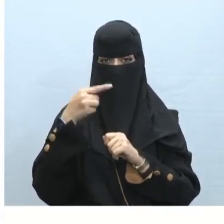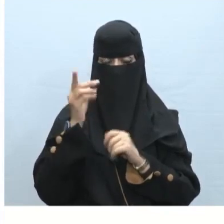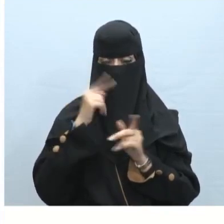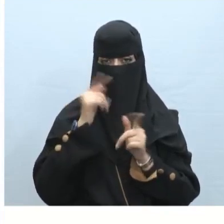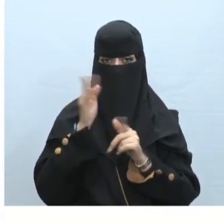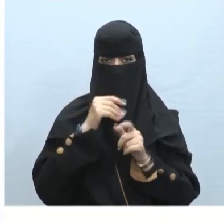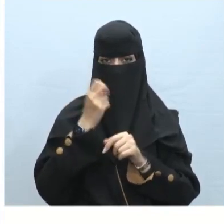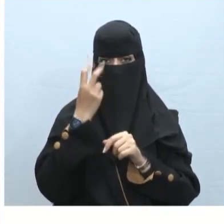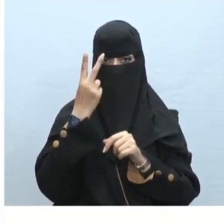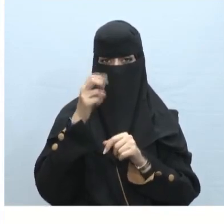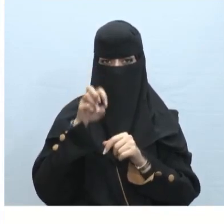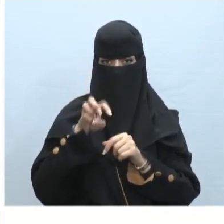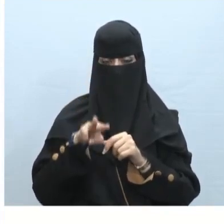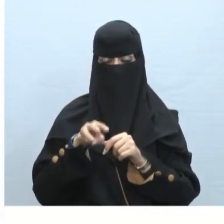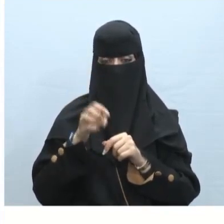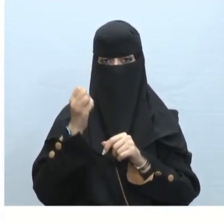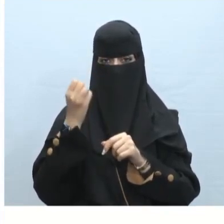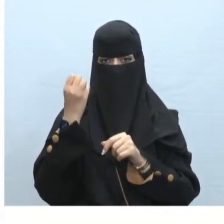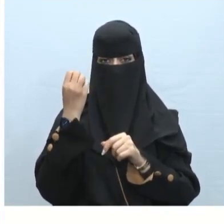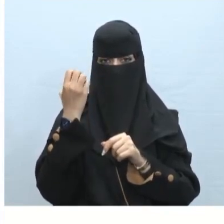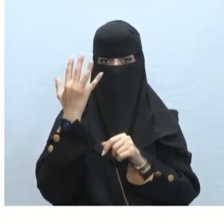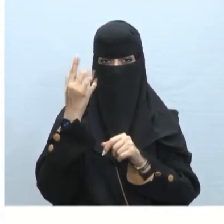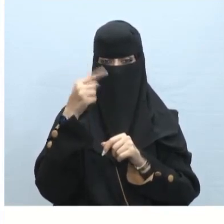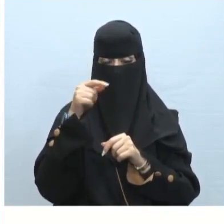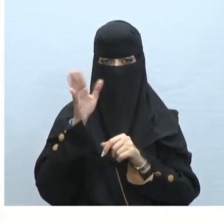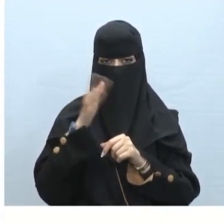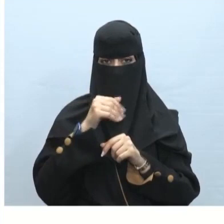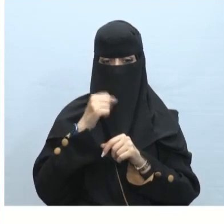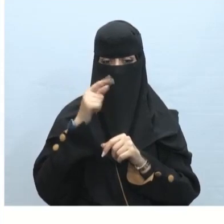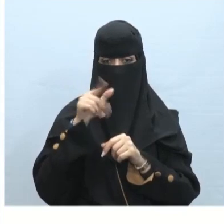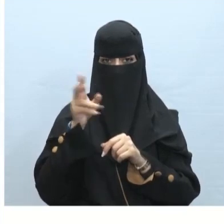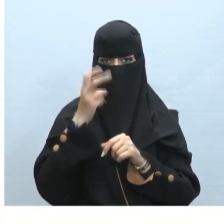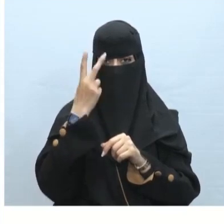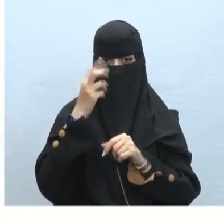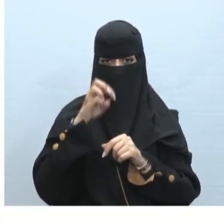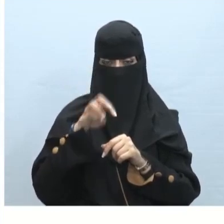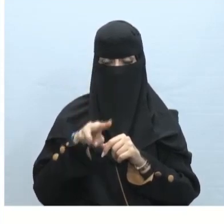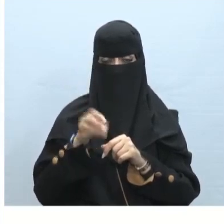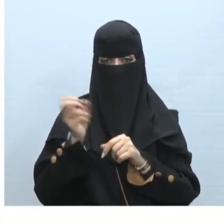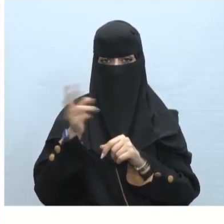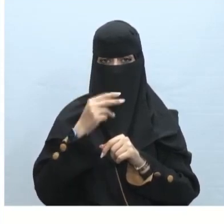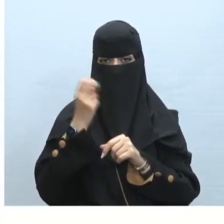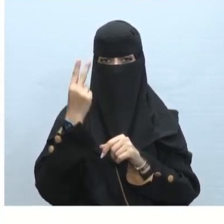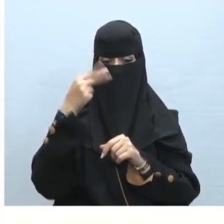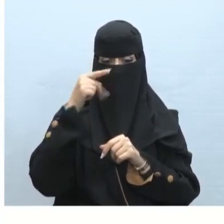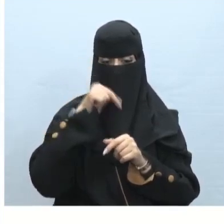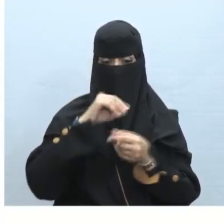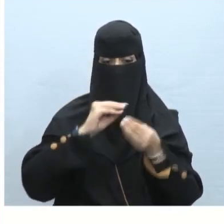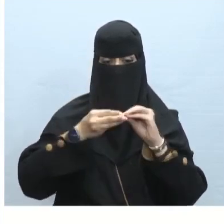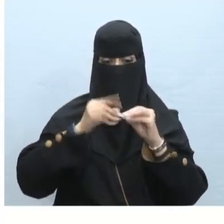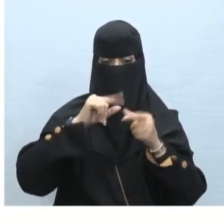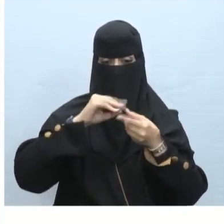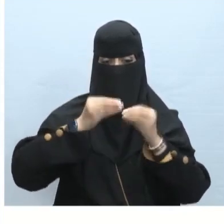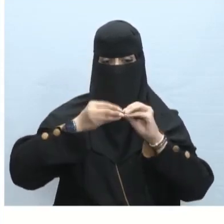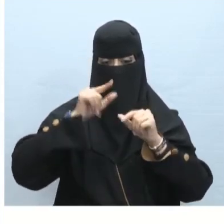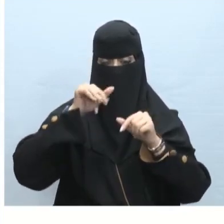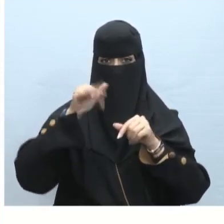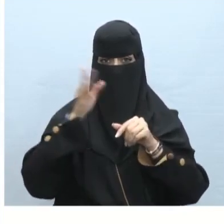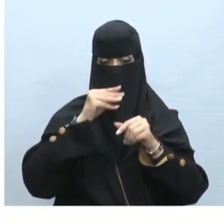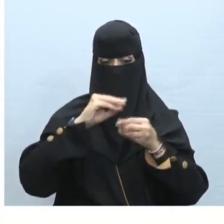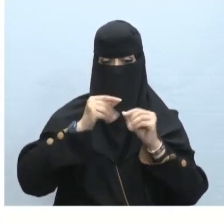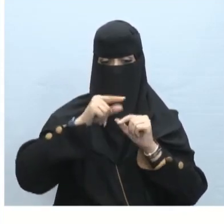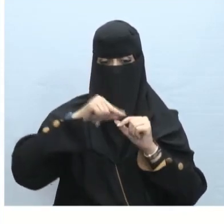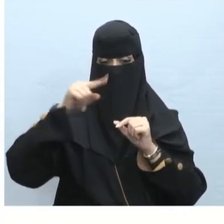2015 والفئه الرابعه الى 2020 كذلك الطلبه باللون البني الفاتح المعلمين